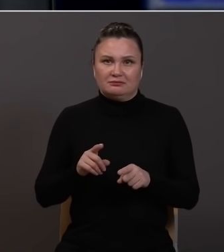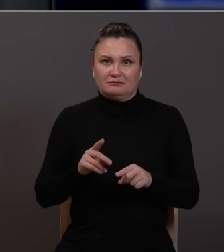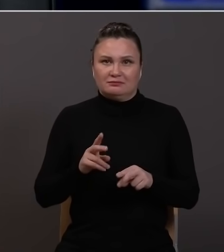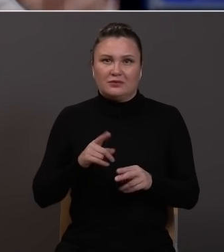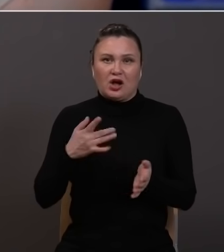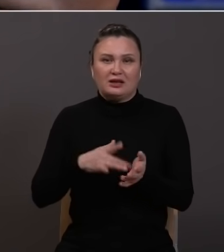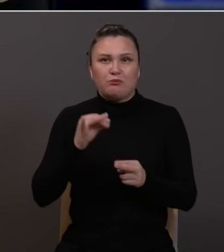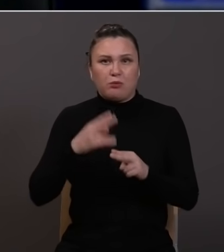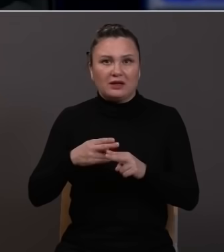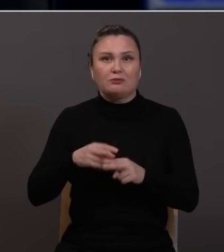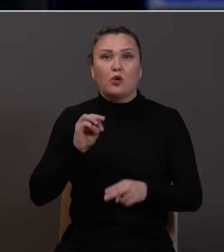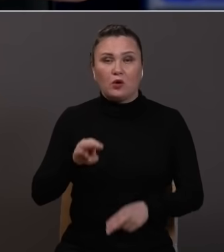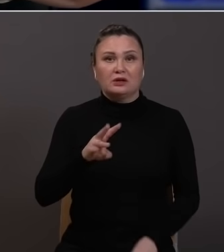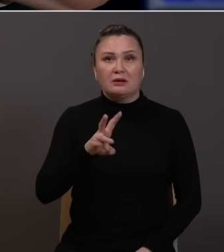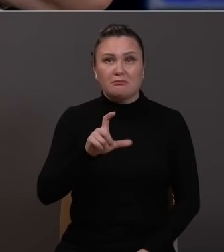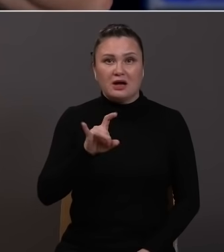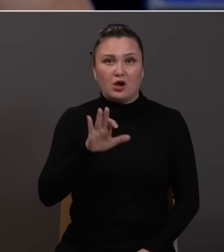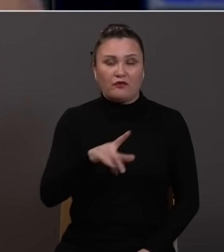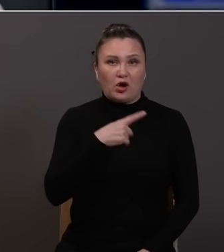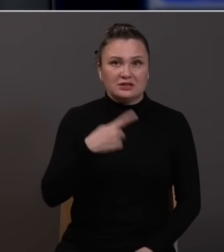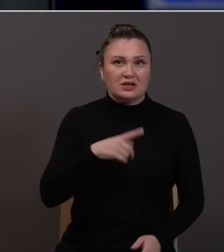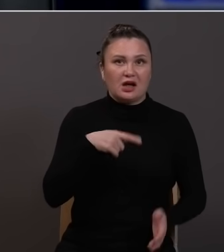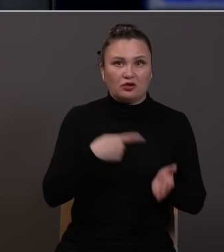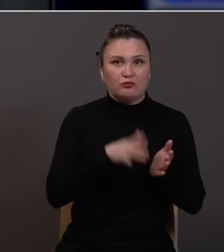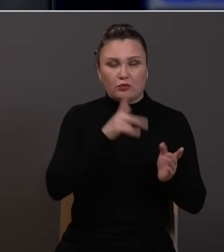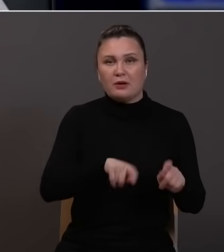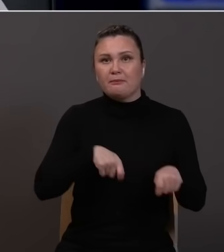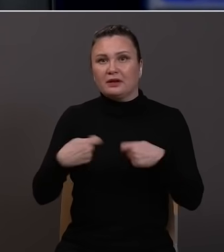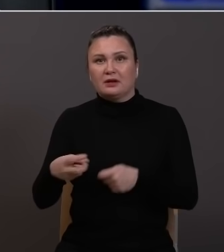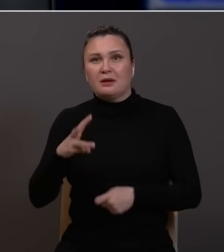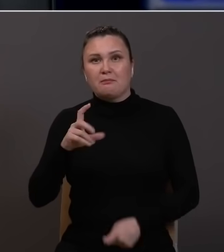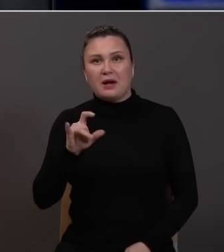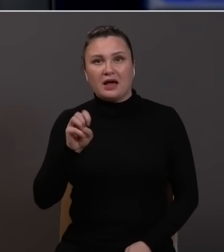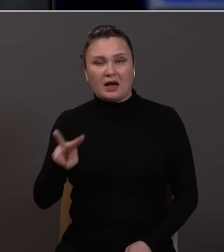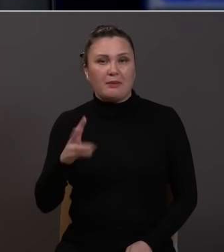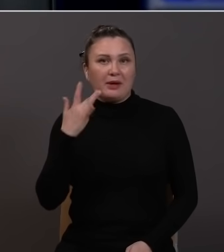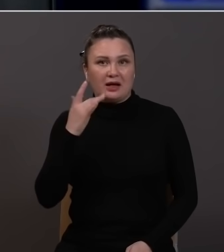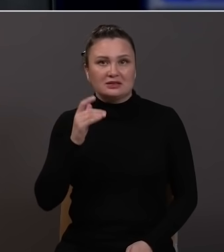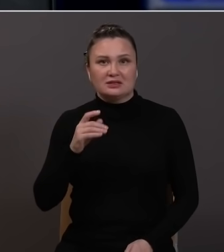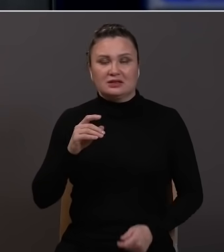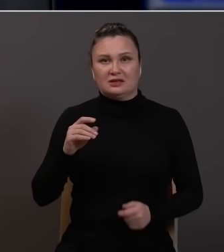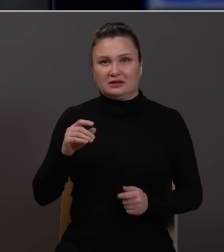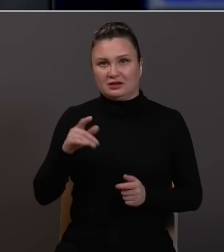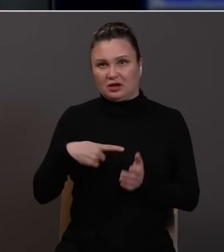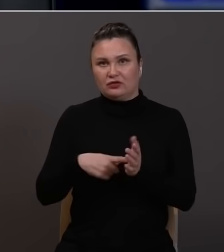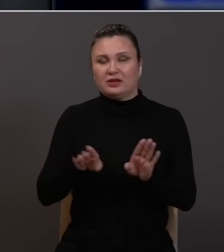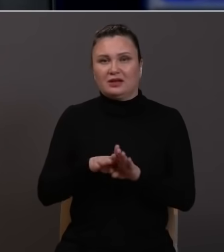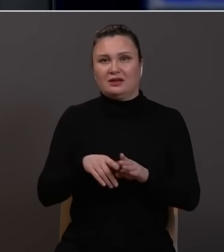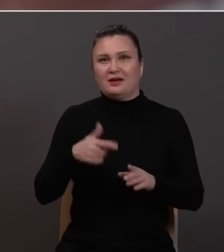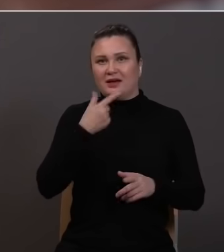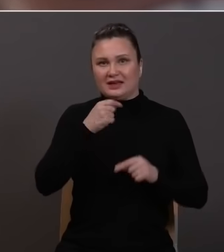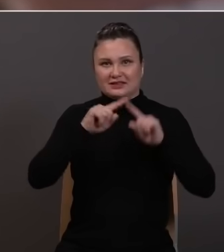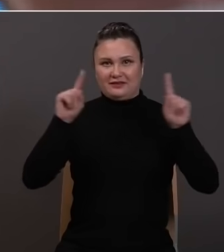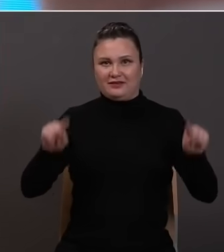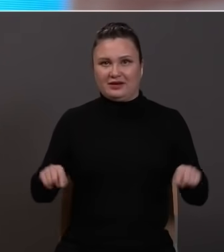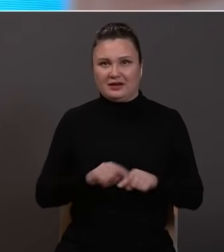И от мэров российских городов мы будем передавать мэрам американских городов некий привет в формате красивой грамоты, которая будет сделана в